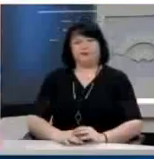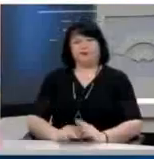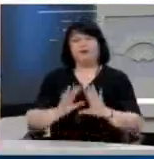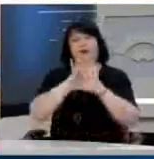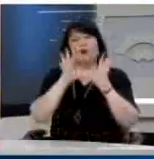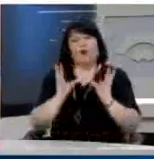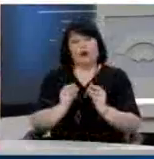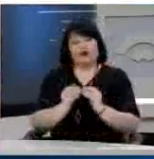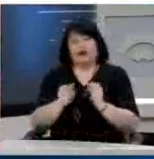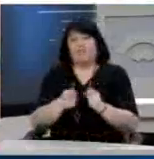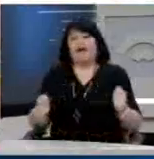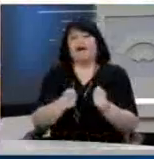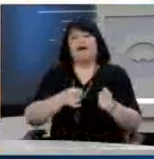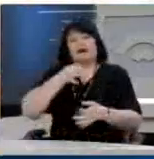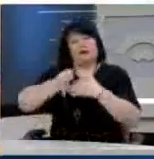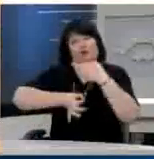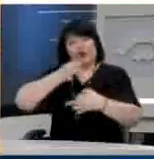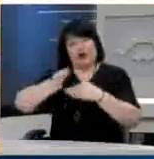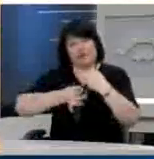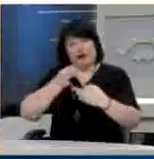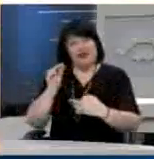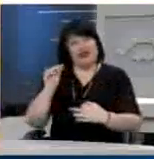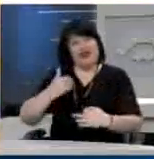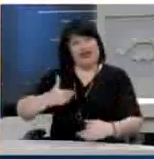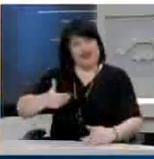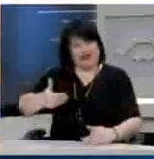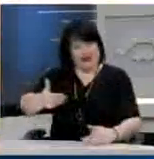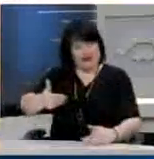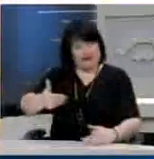Όλα όσα εξαγγείλαμε, κυρίες και κύριοι συνάδελφοι,